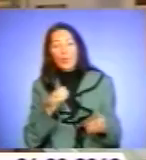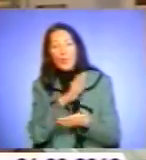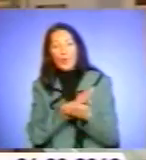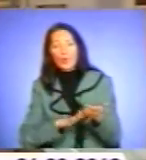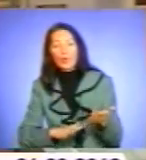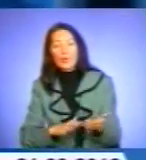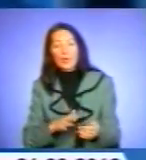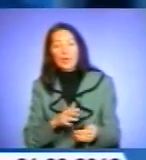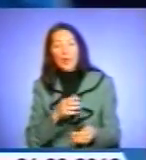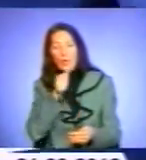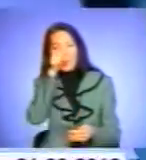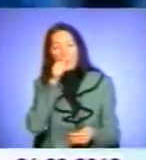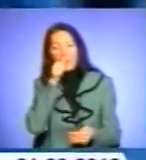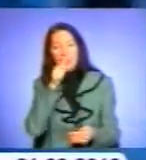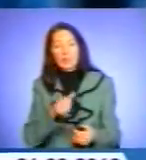місяця.